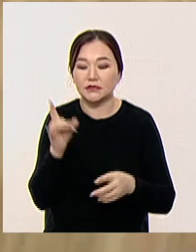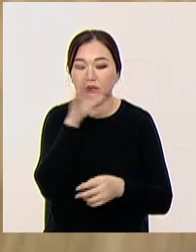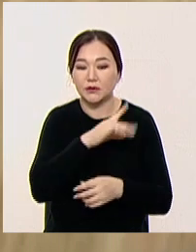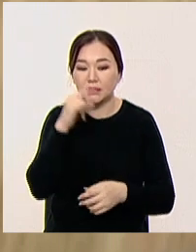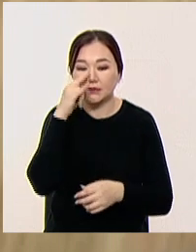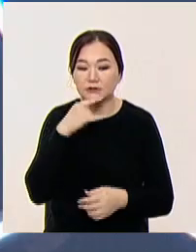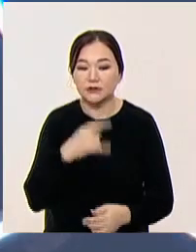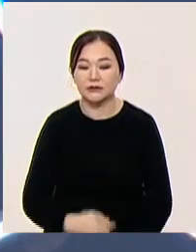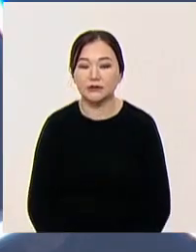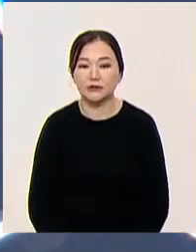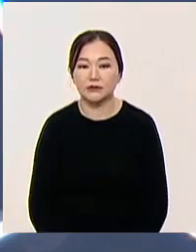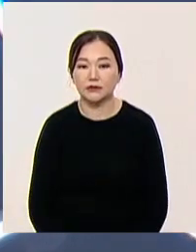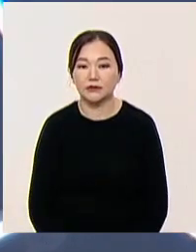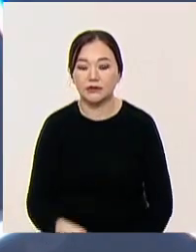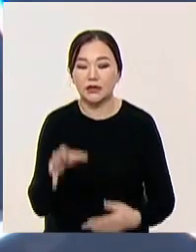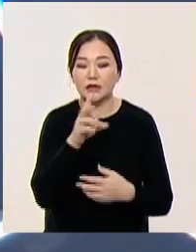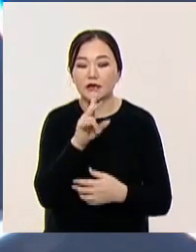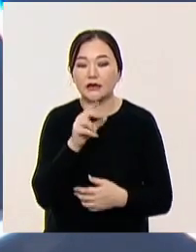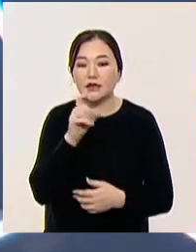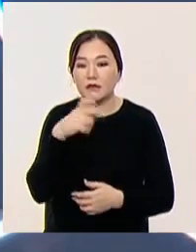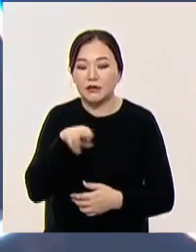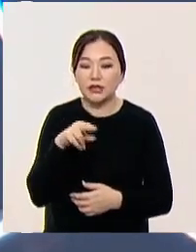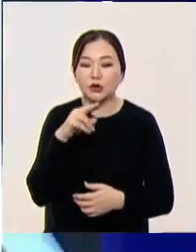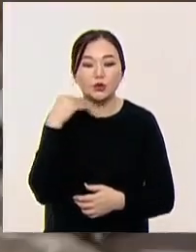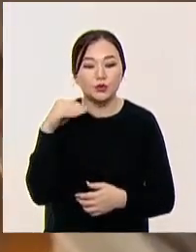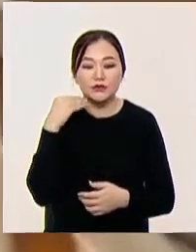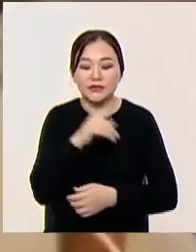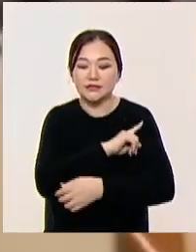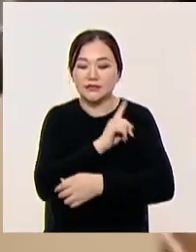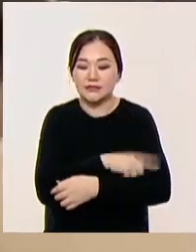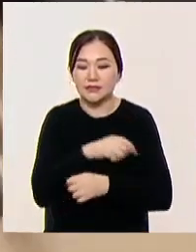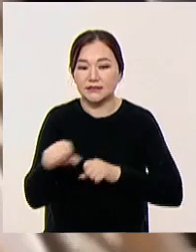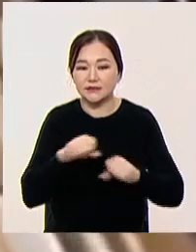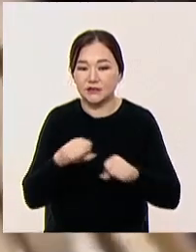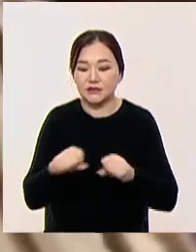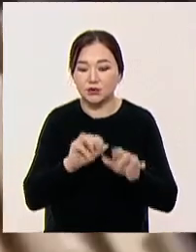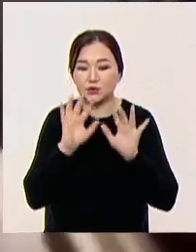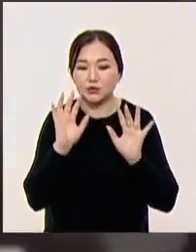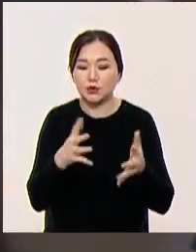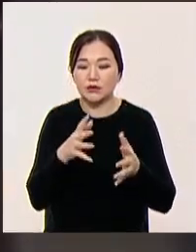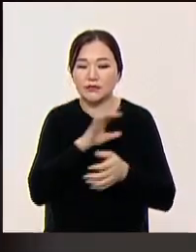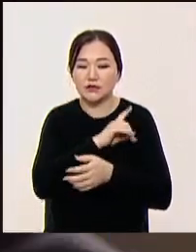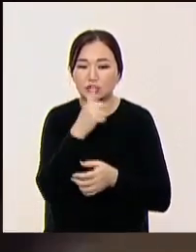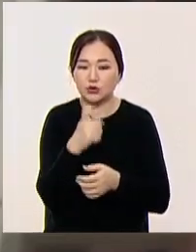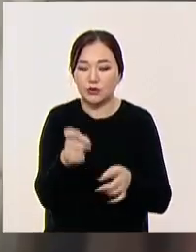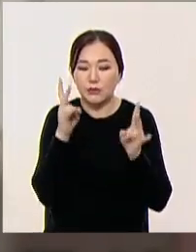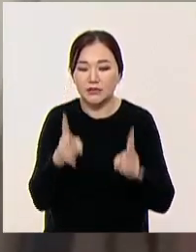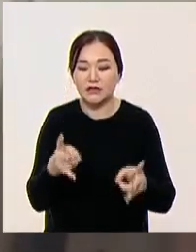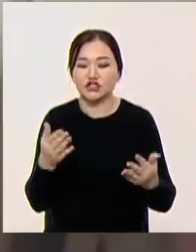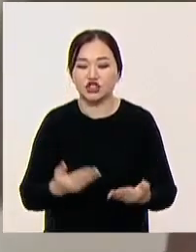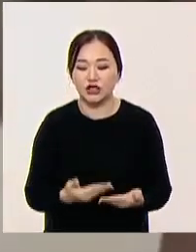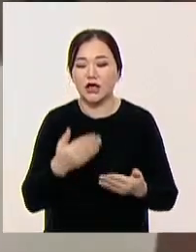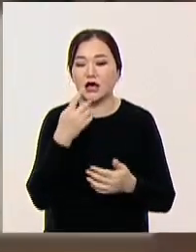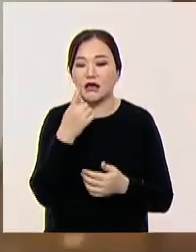Казахстан. На западе Турции произошло сильное землетрясение. Сообщается о полусотни пострадавших жителей и